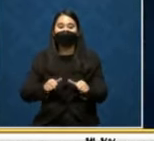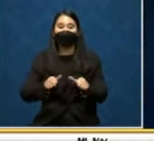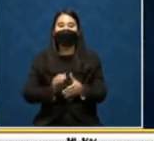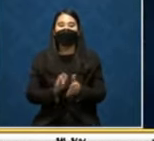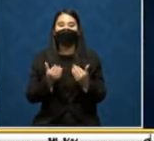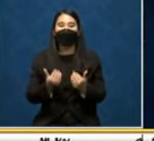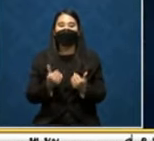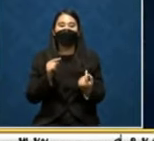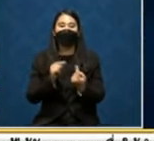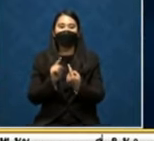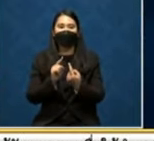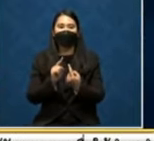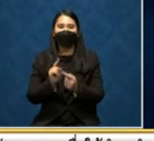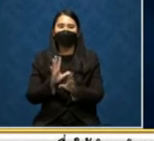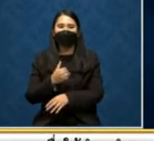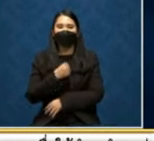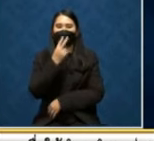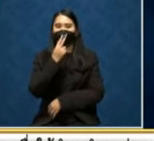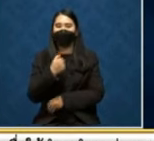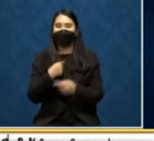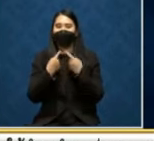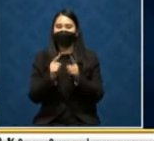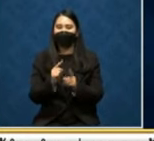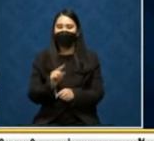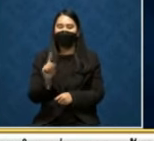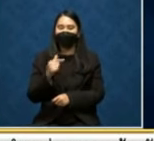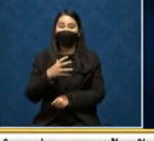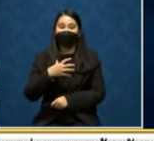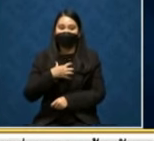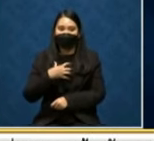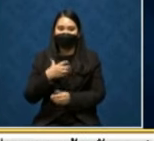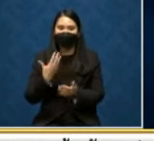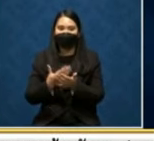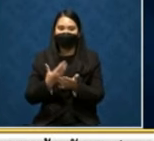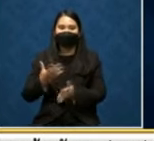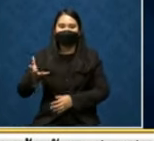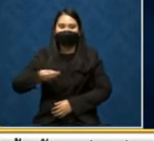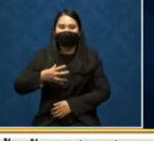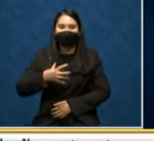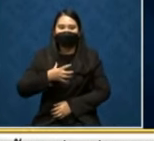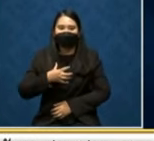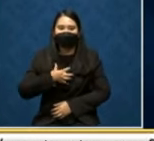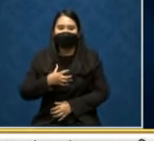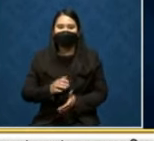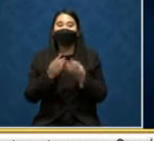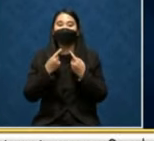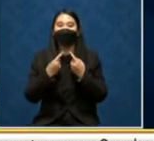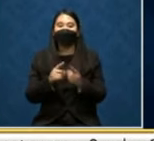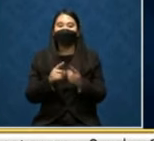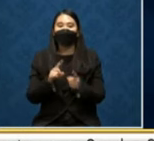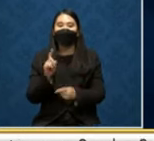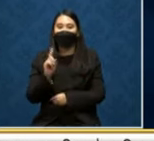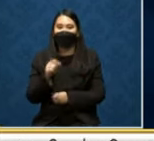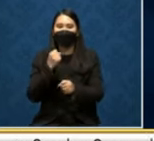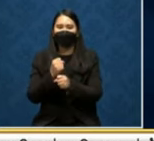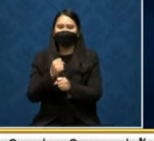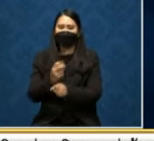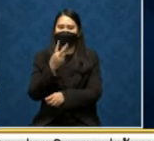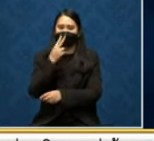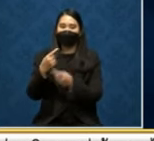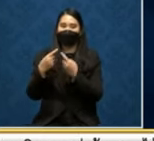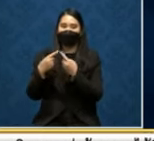พอมีเหตุการณ์ไม่ชอบมาพากลก็ยังอยากได้รับเงินจากผู้รับเหมาต่อแต่งานมันไม่ชอบมา